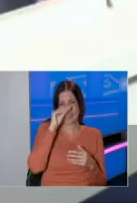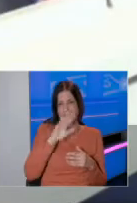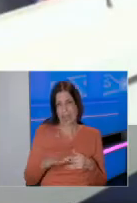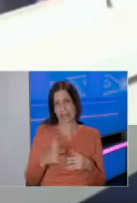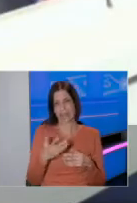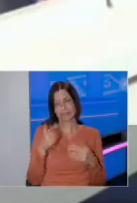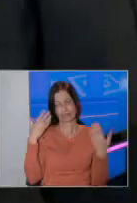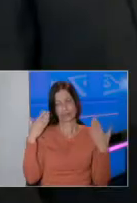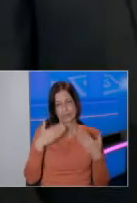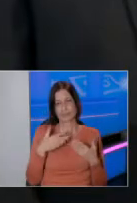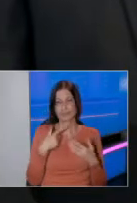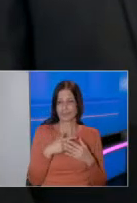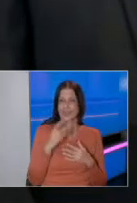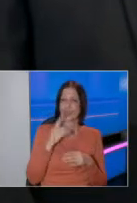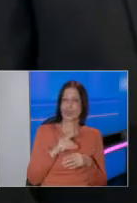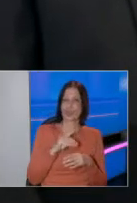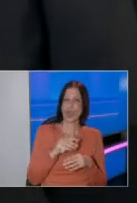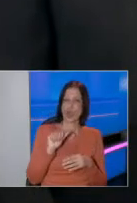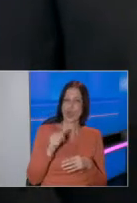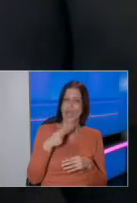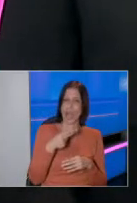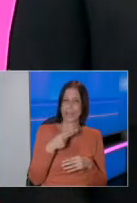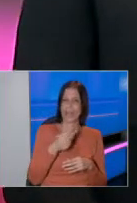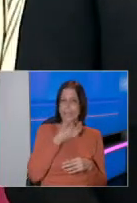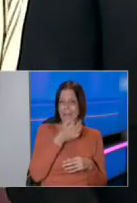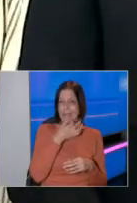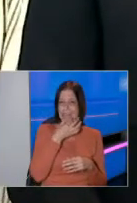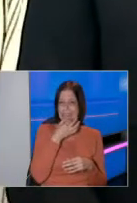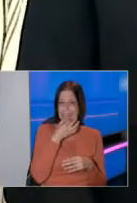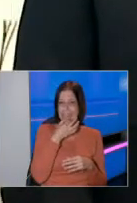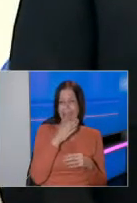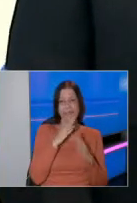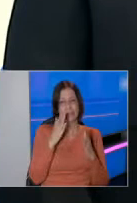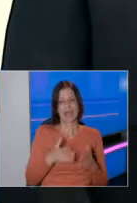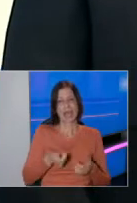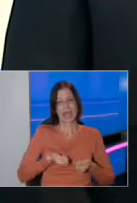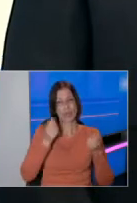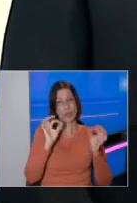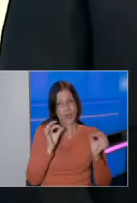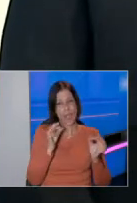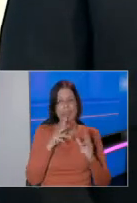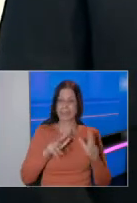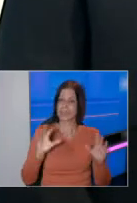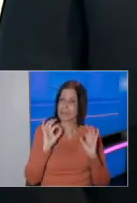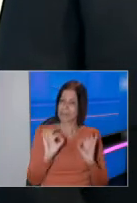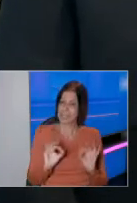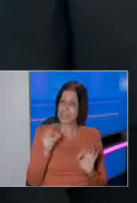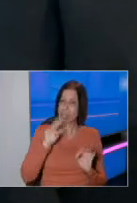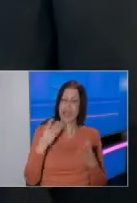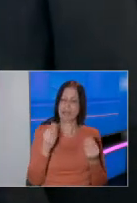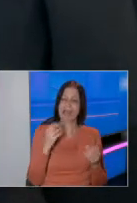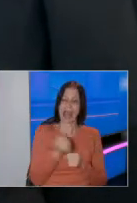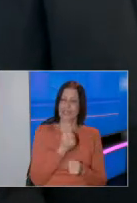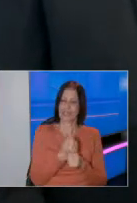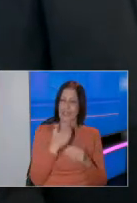להורה של ילד על הרצף. דוקטור אורלי הבל, מרצה בתוכנית לחינוך מיוחד במכללת לוינסקי לחינוך. המצב בסדר, אבל יש עוד הרבה מה לעשות. אני מאוד מודה לך,